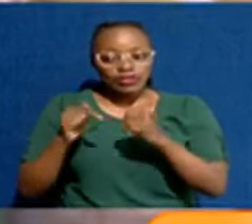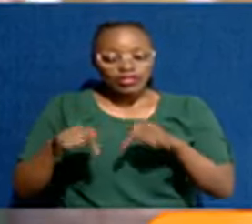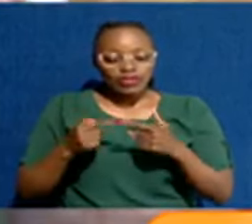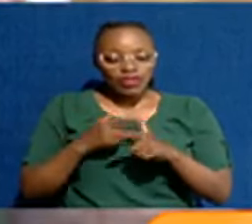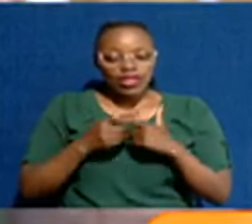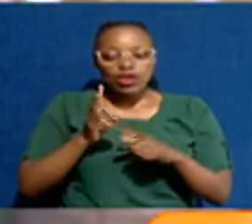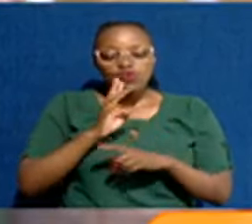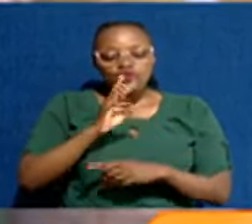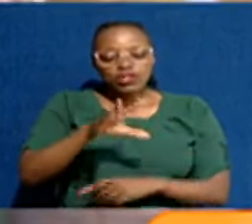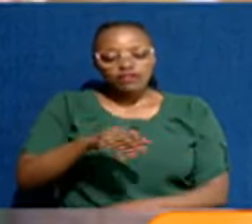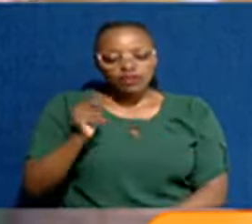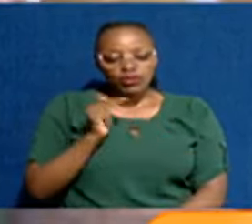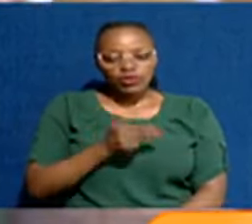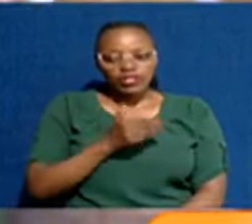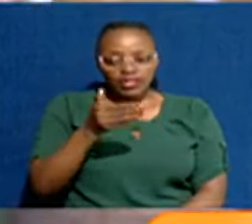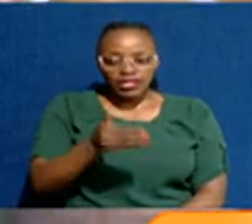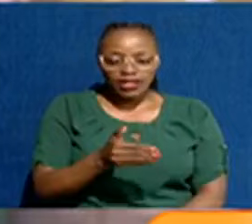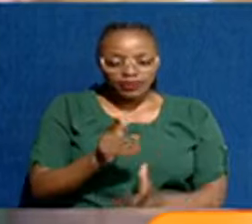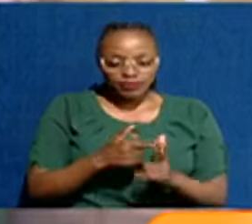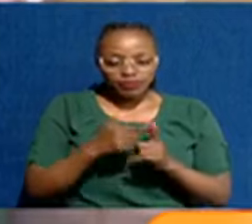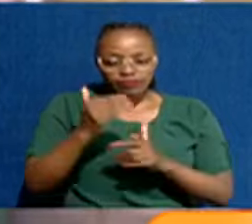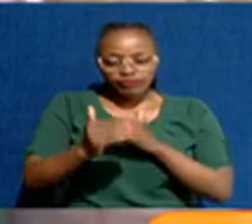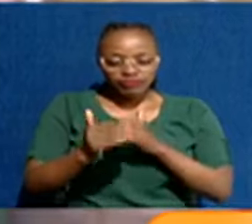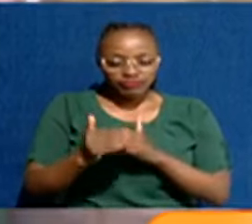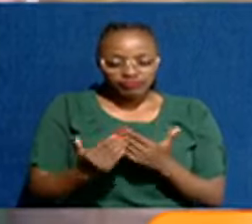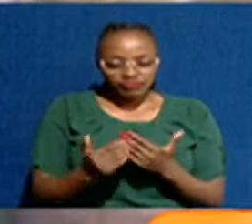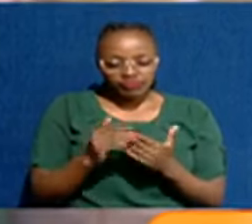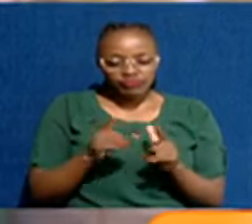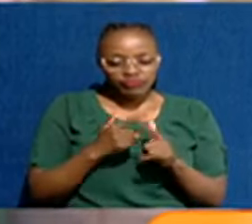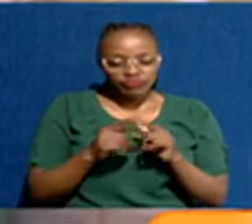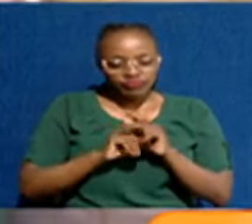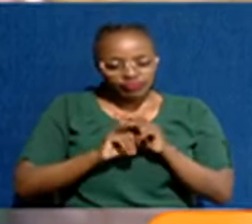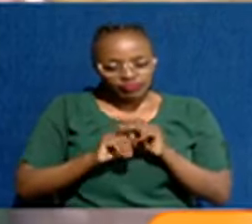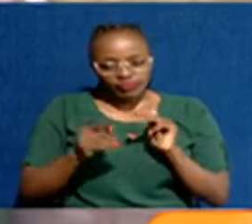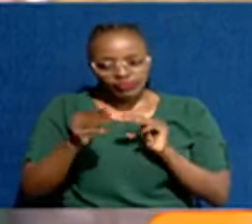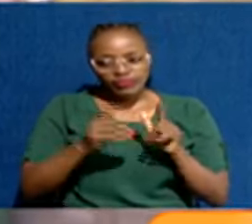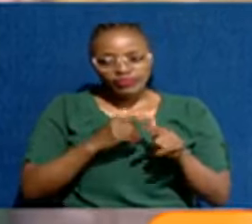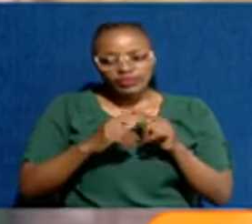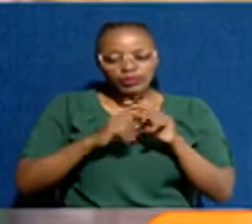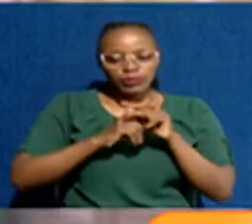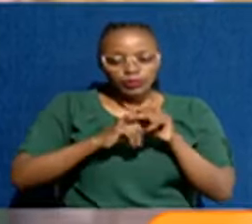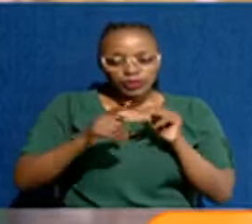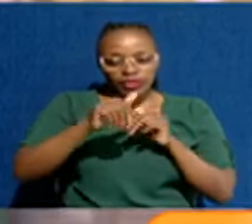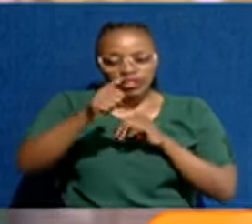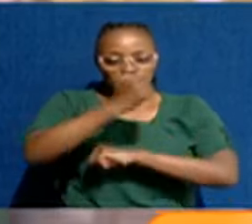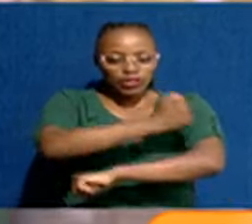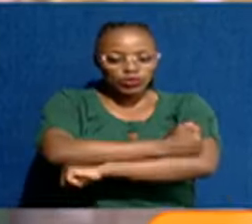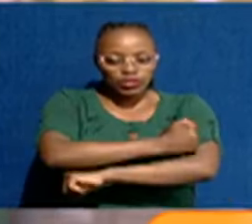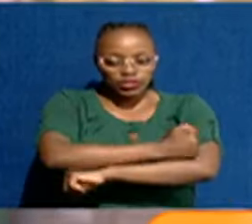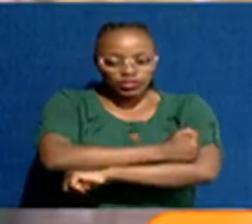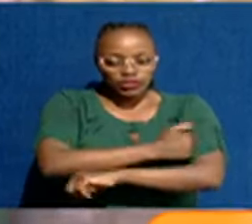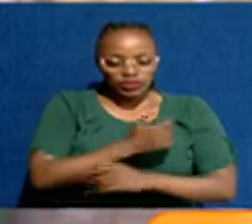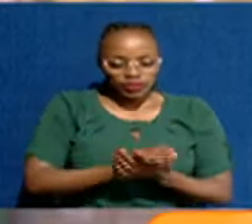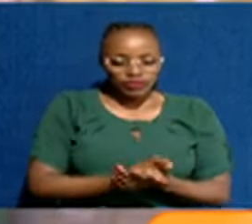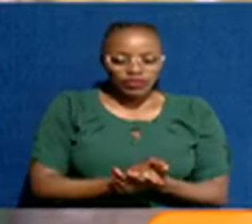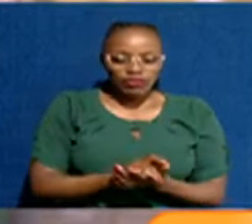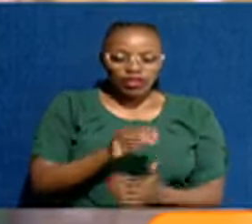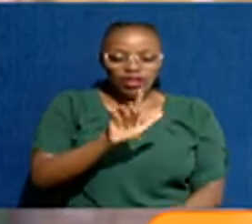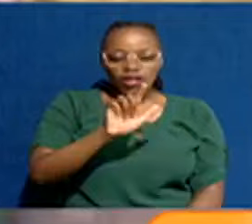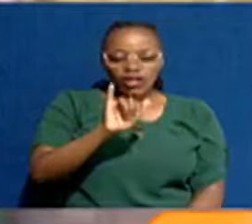maji katupata huko. Tena kwa jirani, tena ikabidi tutoroke huko. Tukatorokea sasa kwa shule nyingine iko huko ya Little Bits.